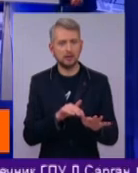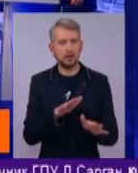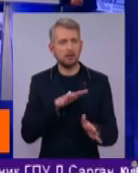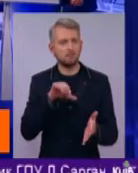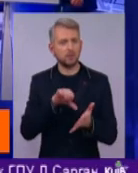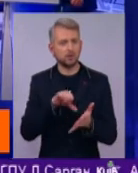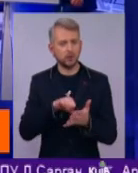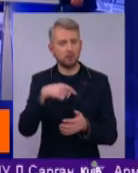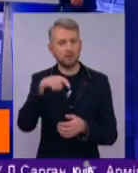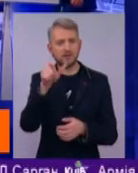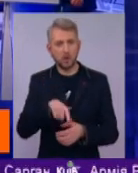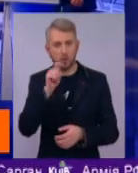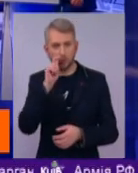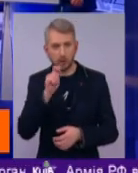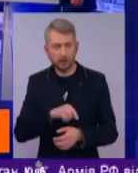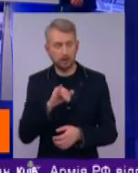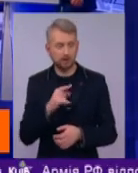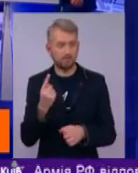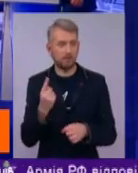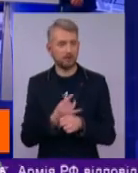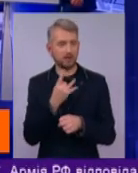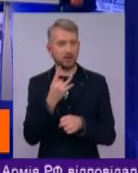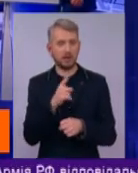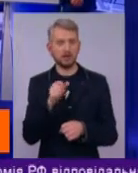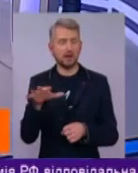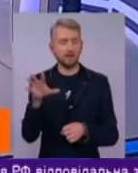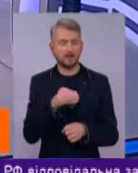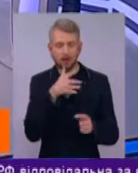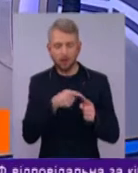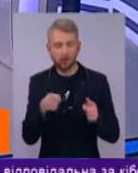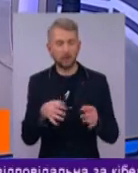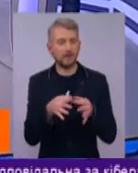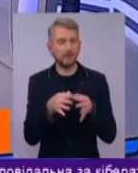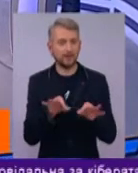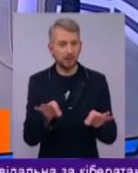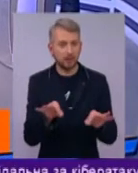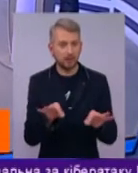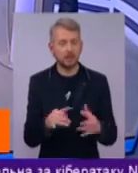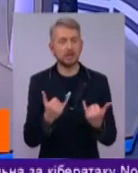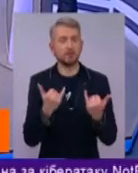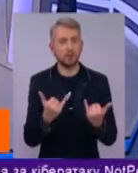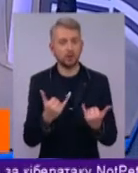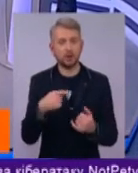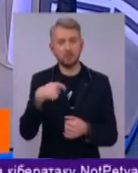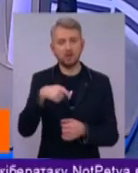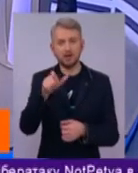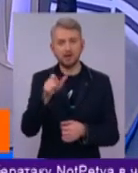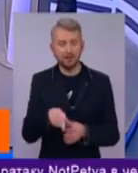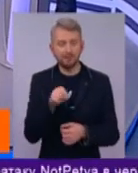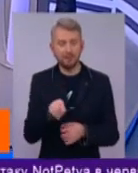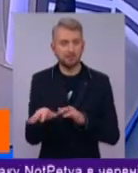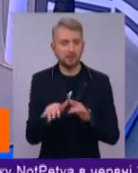присутствовал президент Украины. И впервые за все годы независимости сегодня президента на